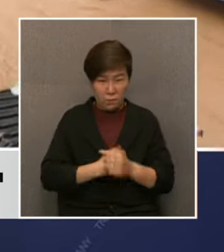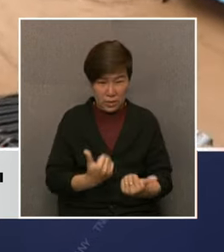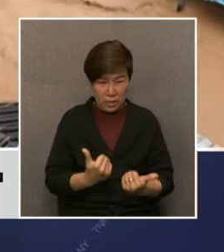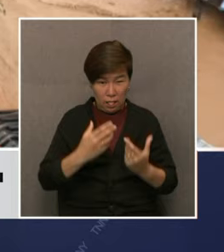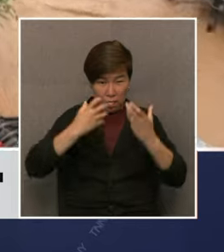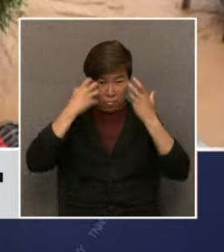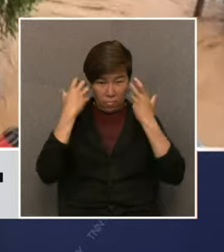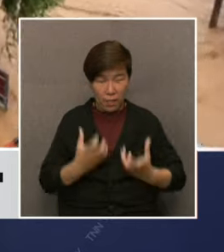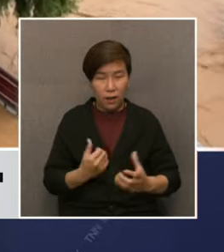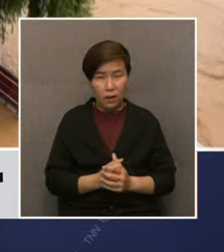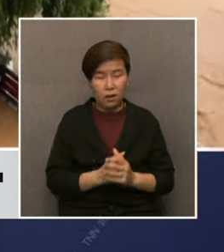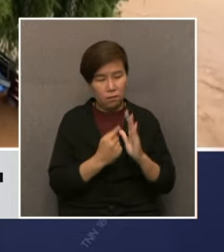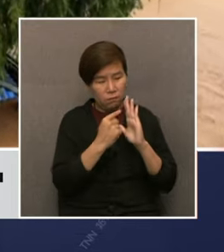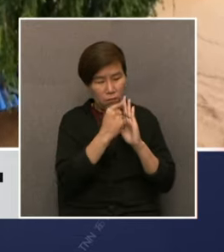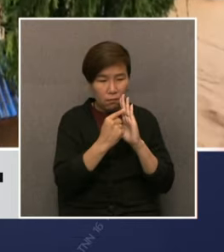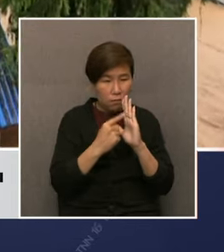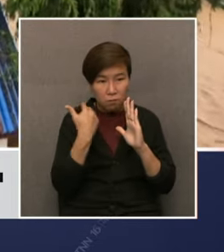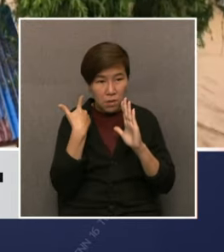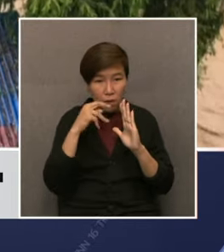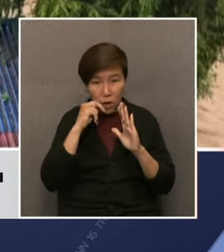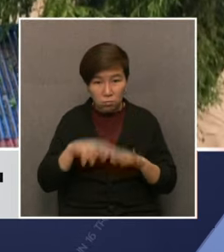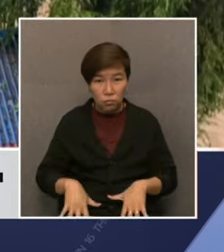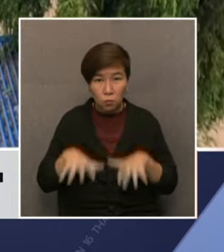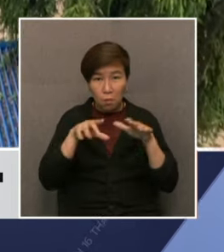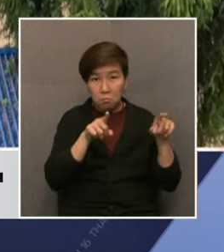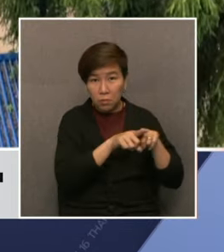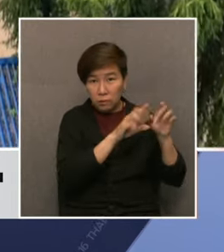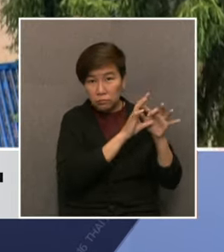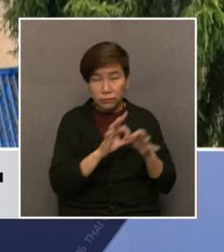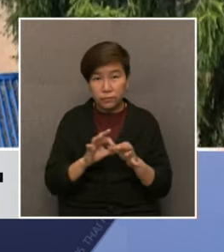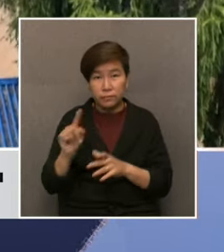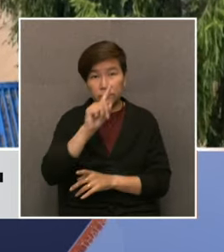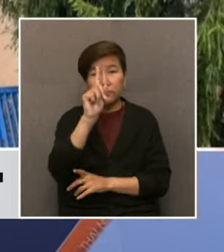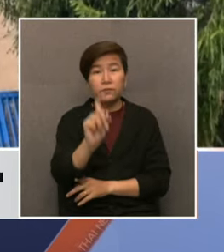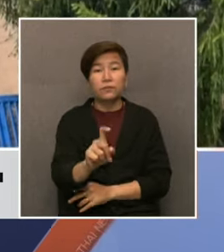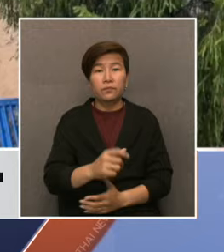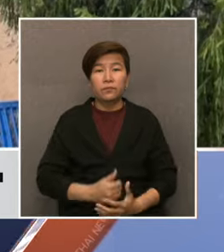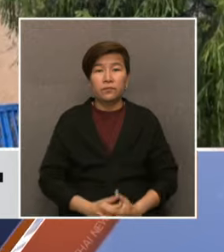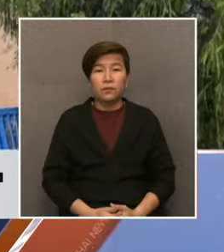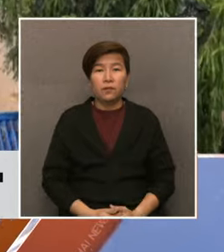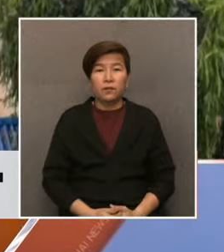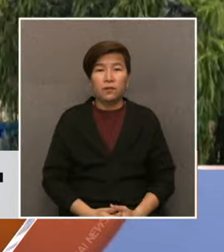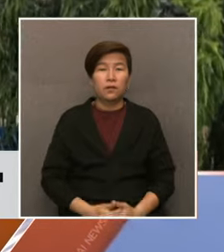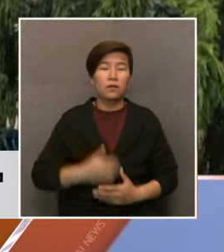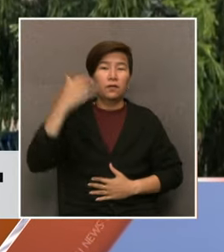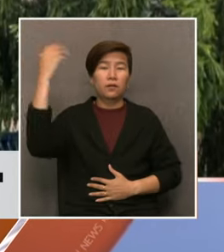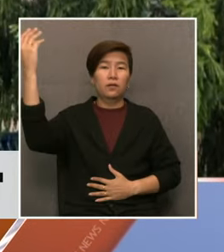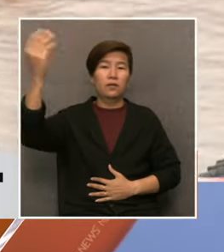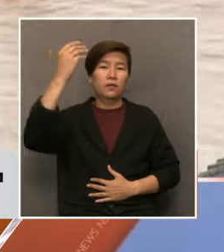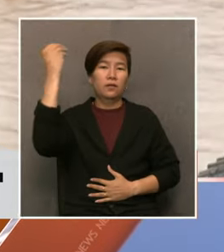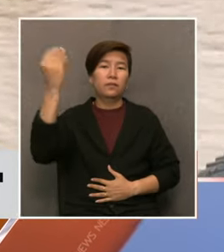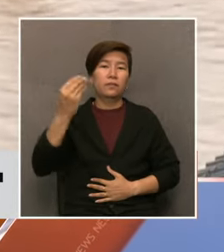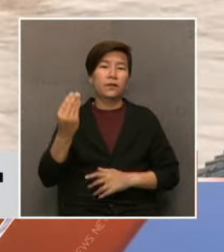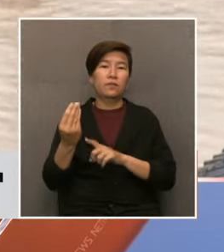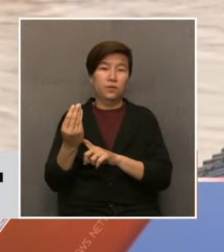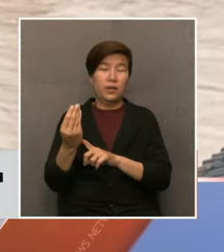ที่จะเกิดในพื้นที่อื่นๆด้วยหรือไม่คะ ครับคือเรียนอย่างนี้ครับว่าอิทธิพลของเจ้าตัวพายุเนี่ยนะครับโดยปกติเวลาเขา